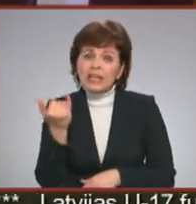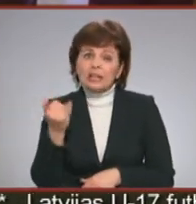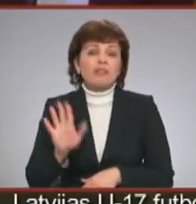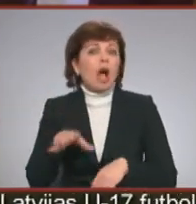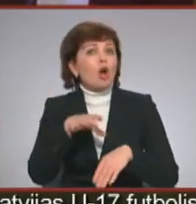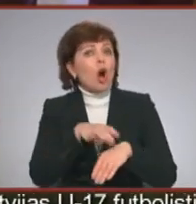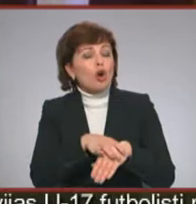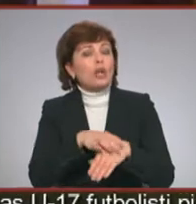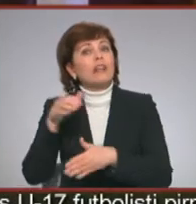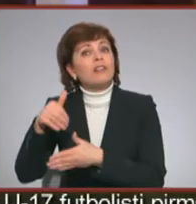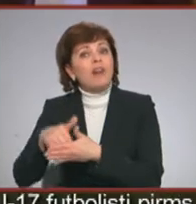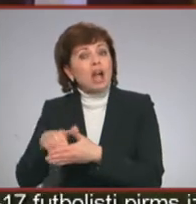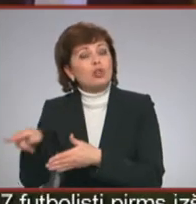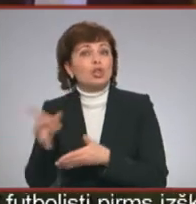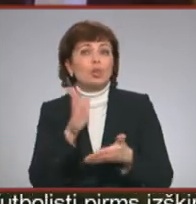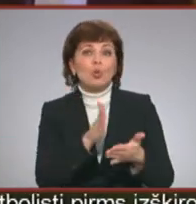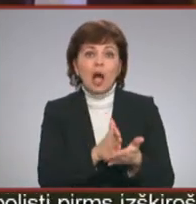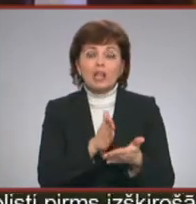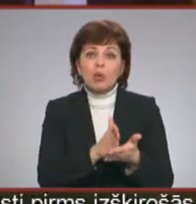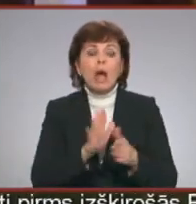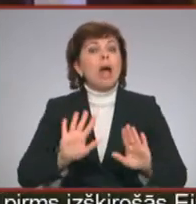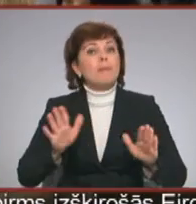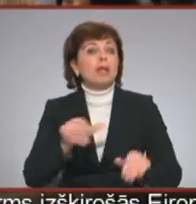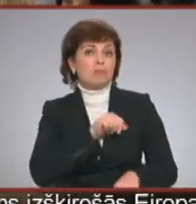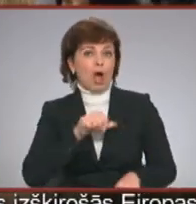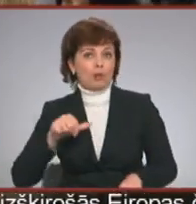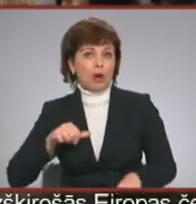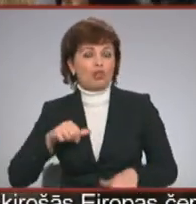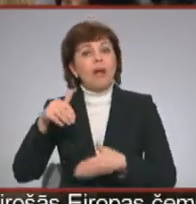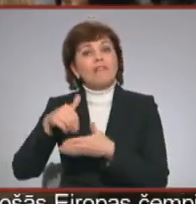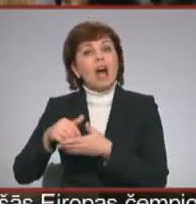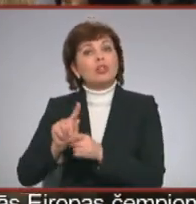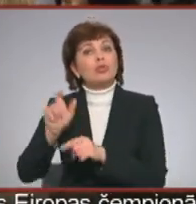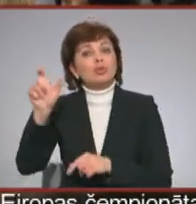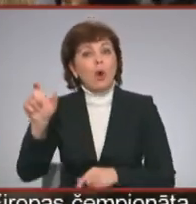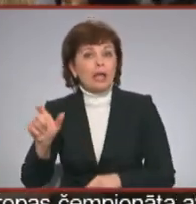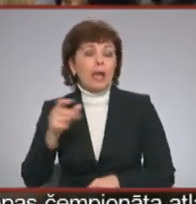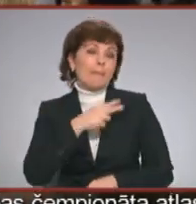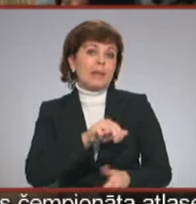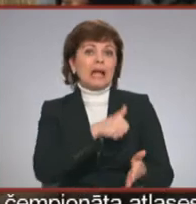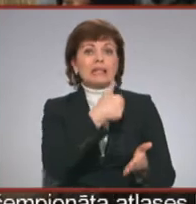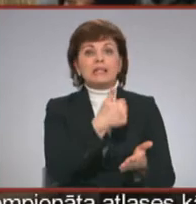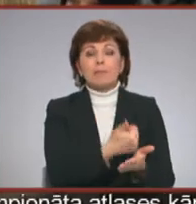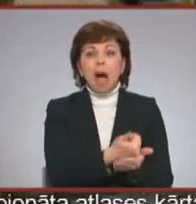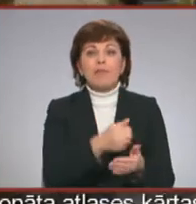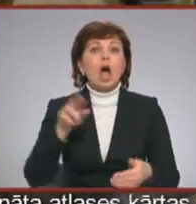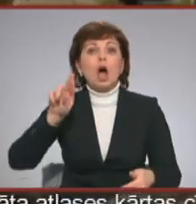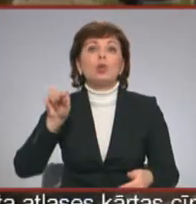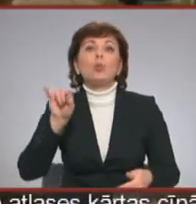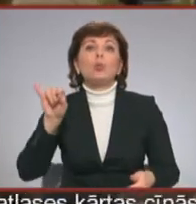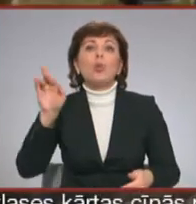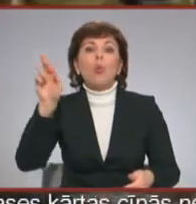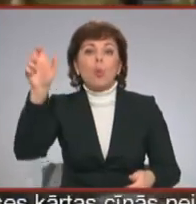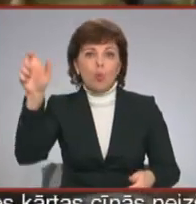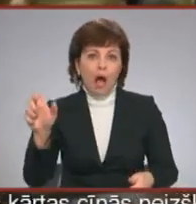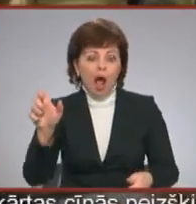par vēsturi, par vēstures notikumiem, bet par mums pašiem. Vēstures skolotāja biedrības pārstāve Danuta Dūre uzskata, šodien skolās